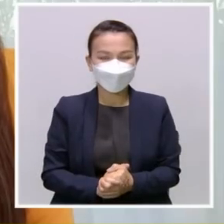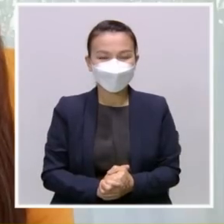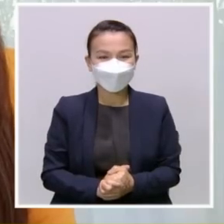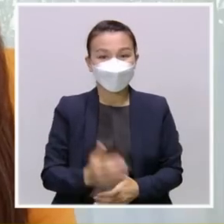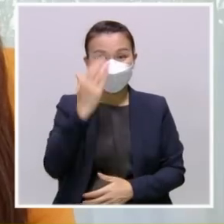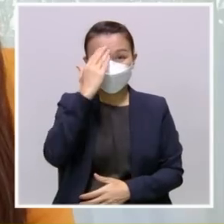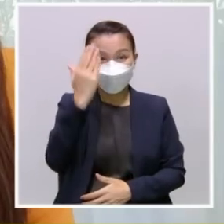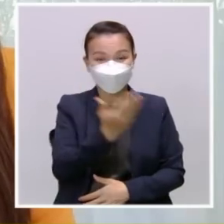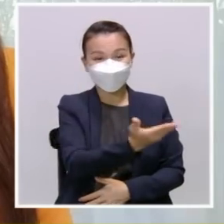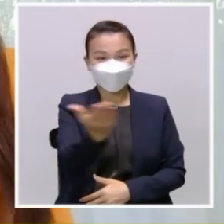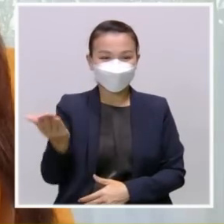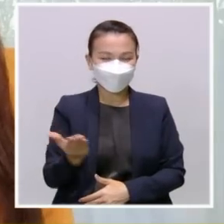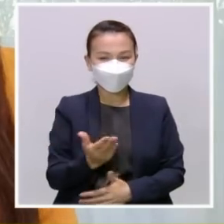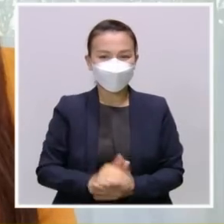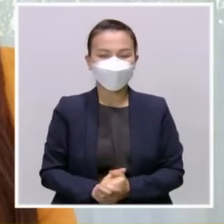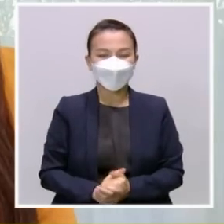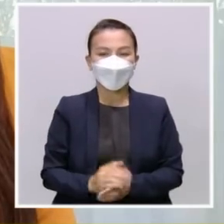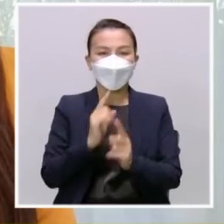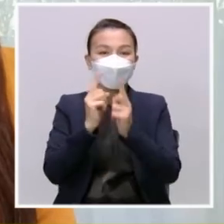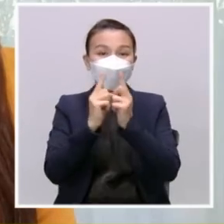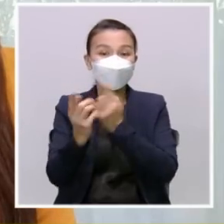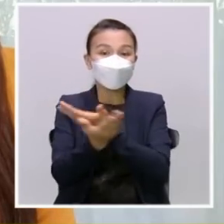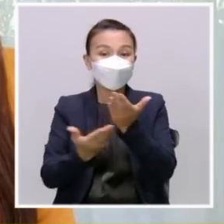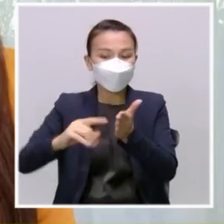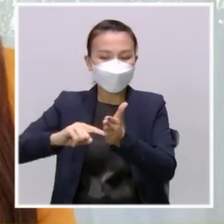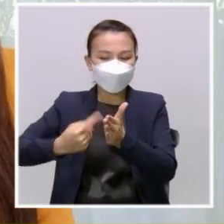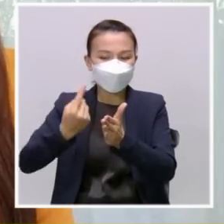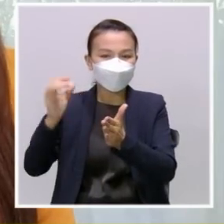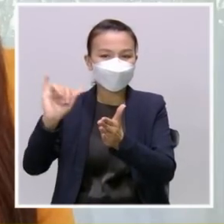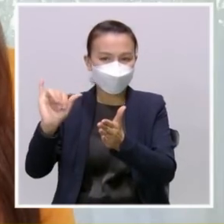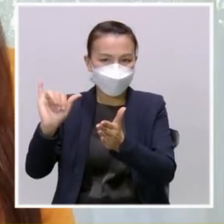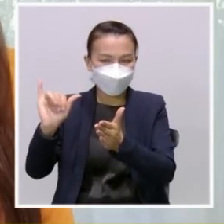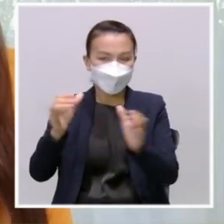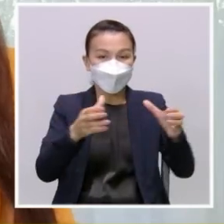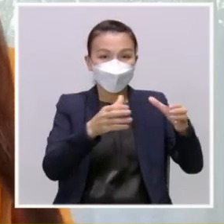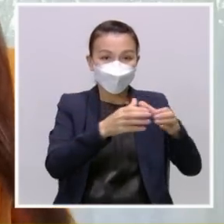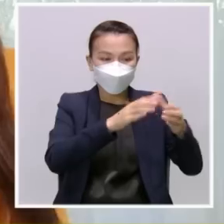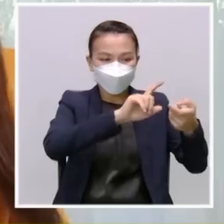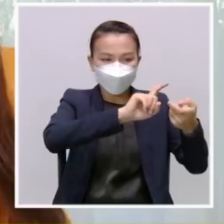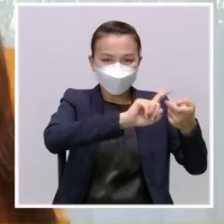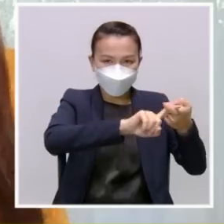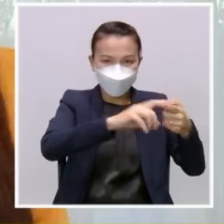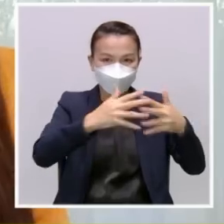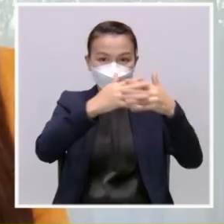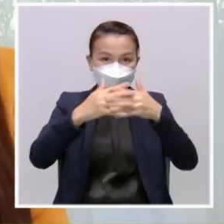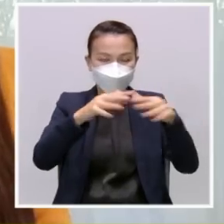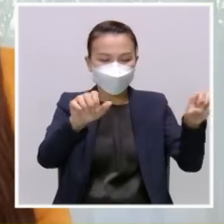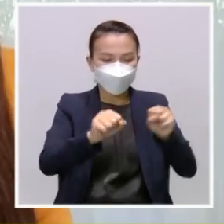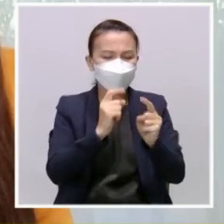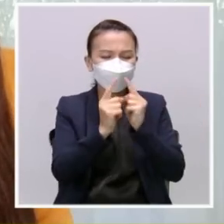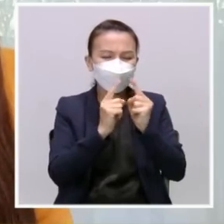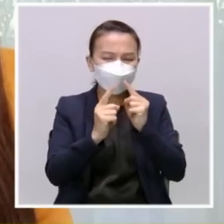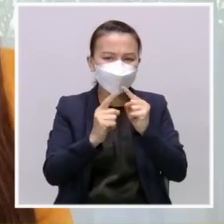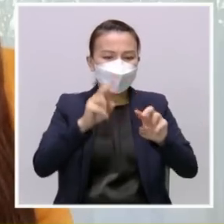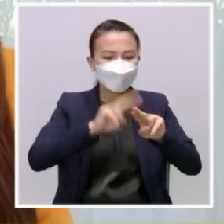สวัสดีค่ะคุณนิวคุณพลอยคุณผู้ชมคะก่อนที่การเจรจาอย่างเป็นทางการจะเริ่มขึ้นนะคะตัวแทนจากทั้งรัสเซียและสหรัฐก็ได้พูดคุยกันระหว่างการรับประทานอาหารค่ะ